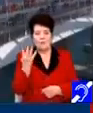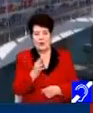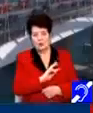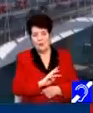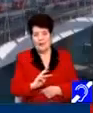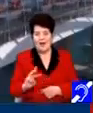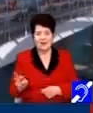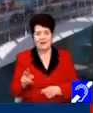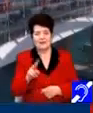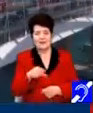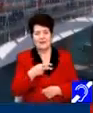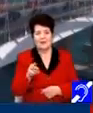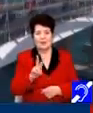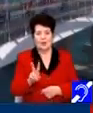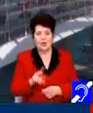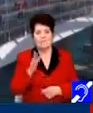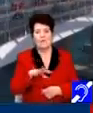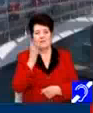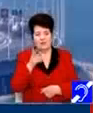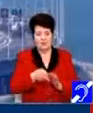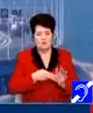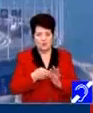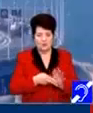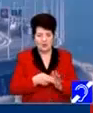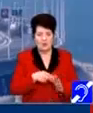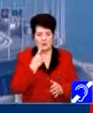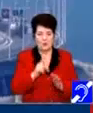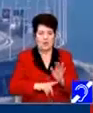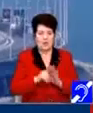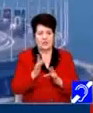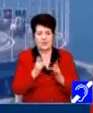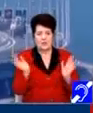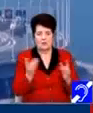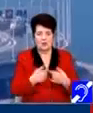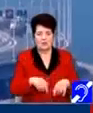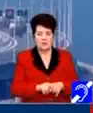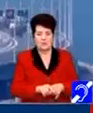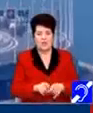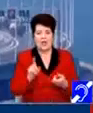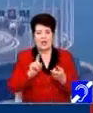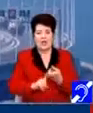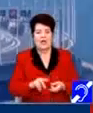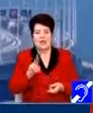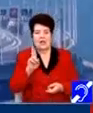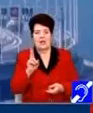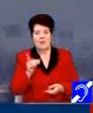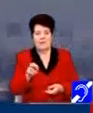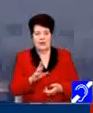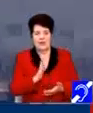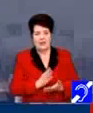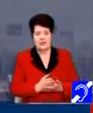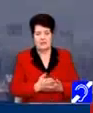de dolari, vor circula și trenuri. NATO a condamnat inaugurarea de către Rusia a podului care leagă de Crimeea, spunând că este o